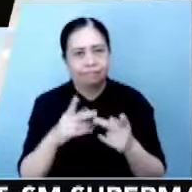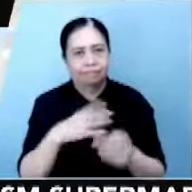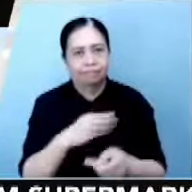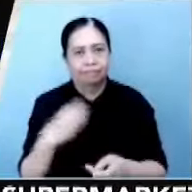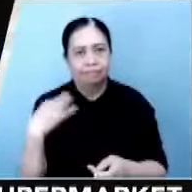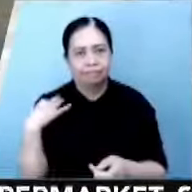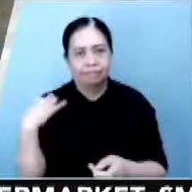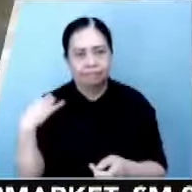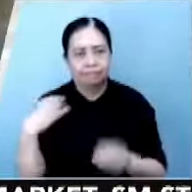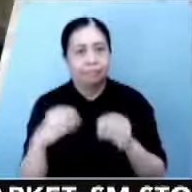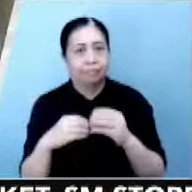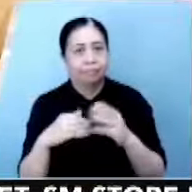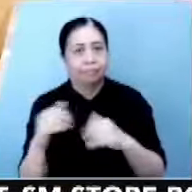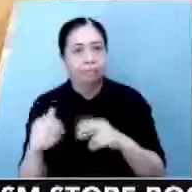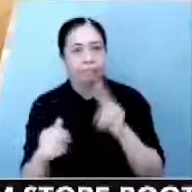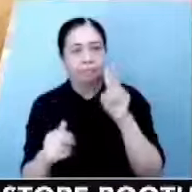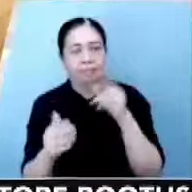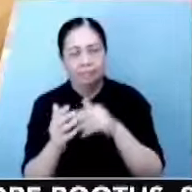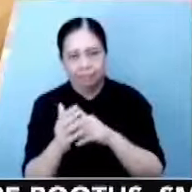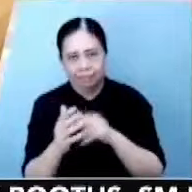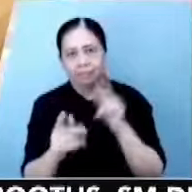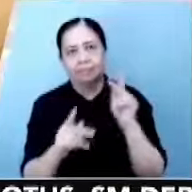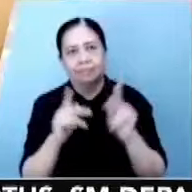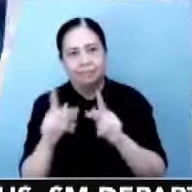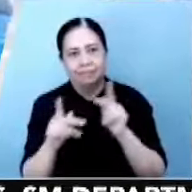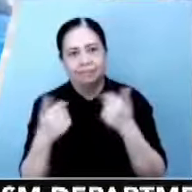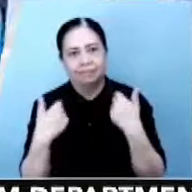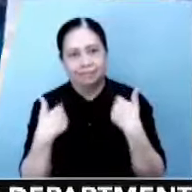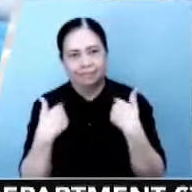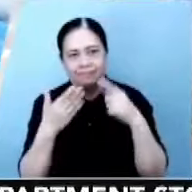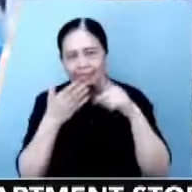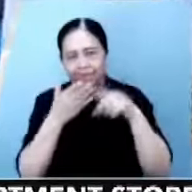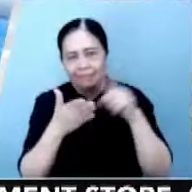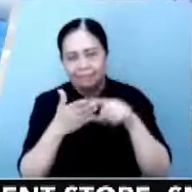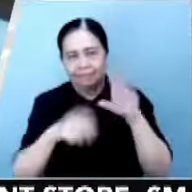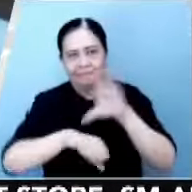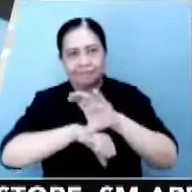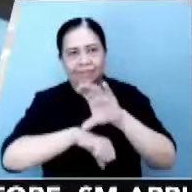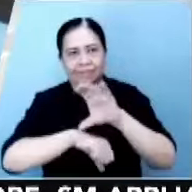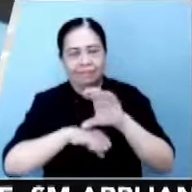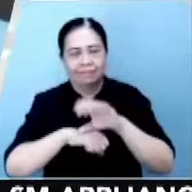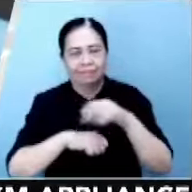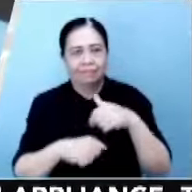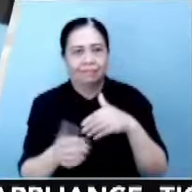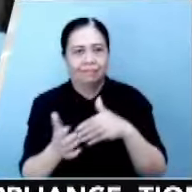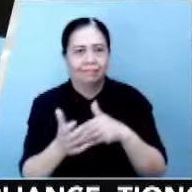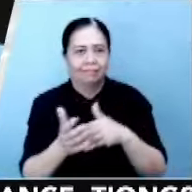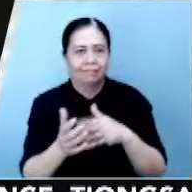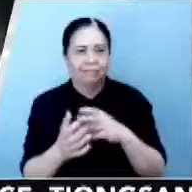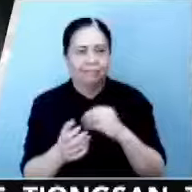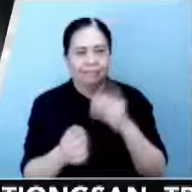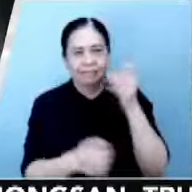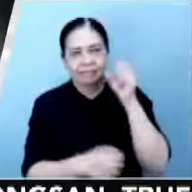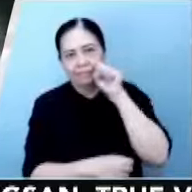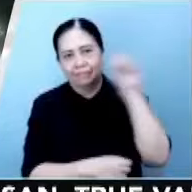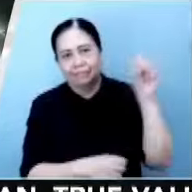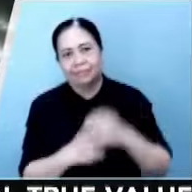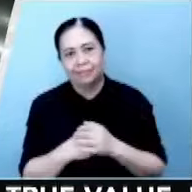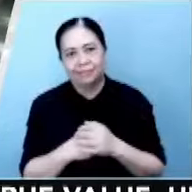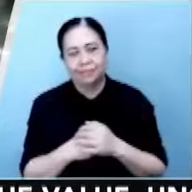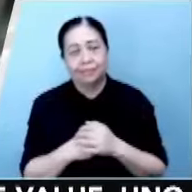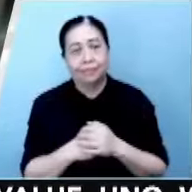mahigit 2,000 residente ang nakapagpakonsulta sa ating serbisyong medical at dental. Ang mga